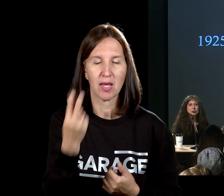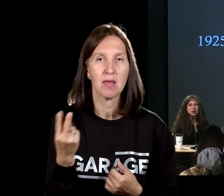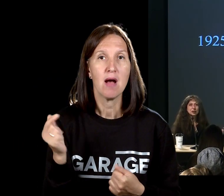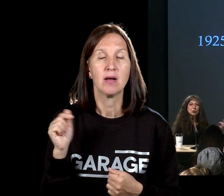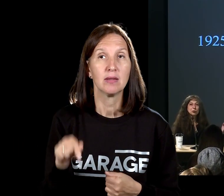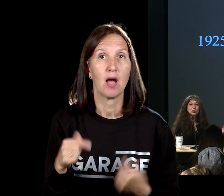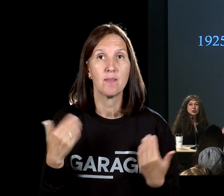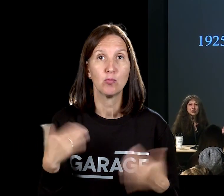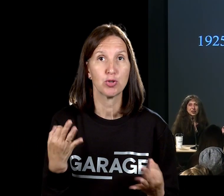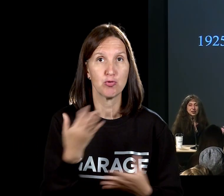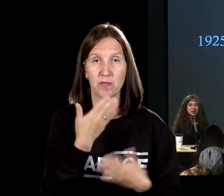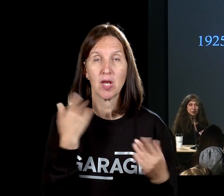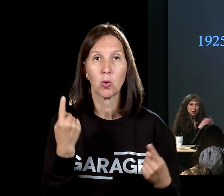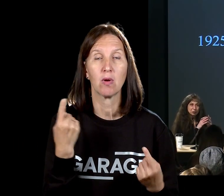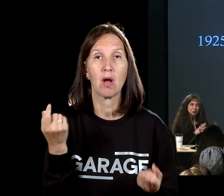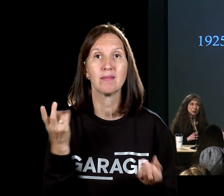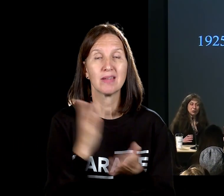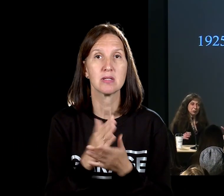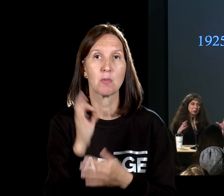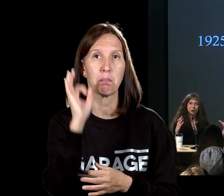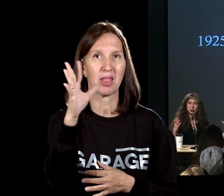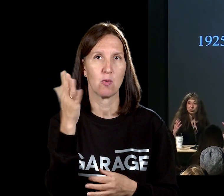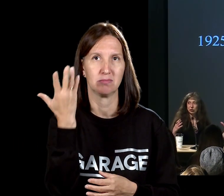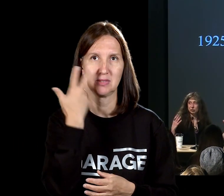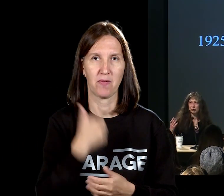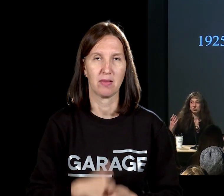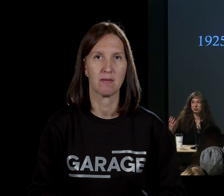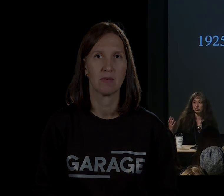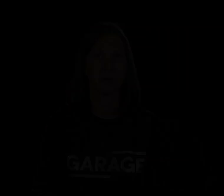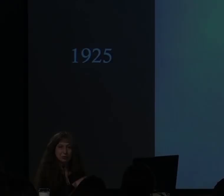совсем ничего нет, где только пятно света осталось. Где...